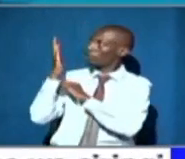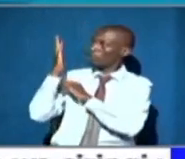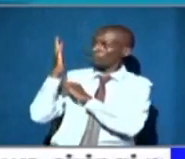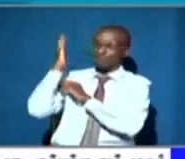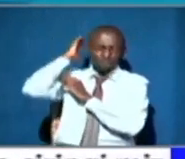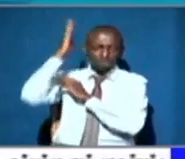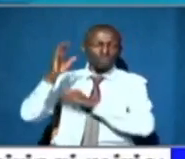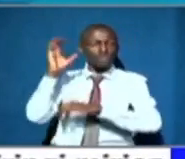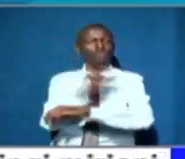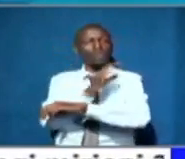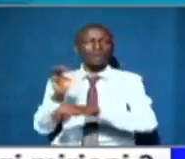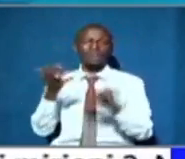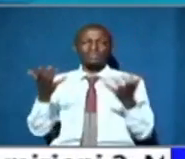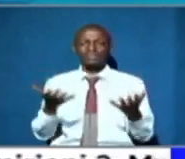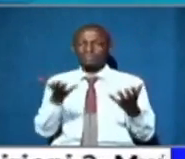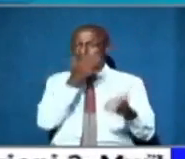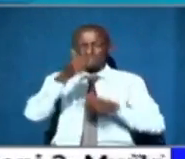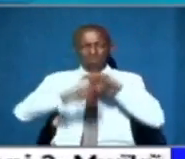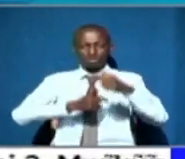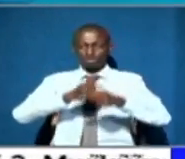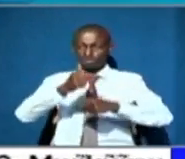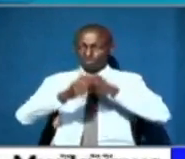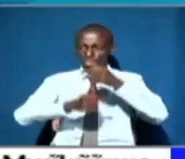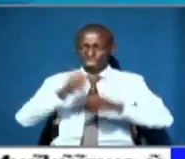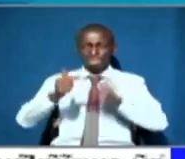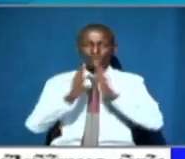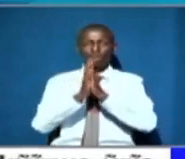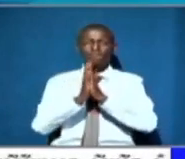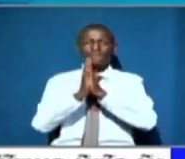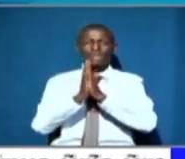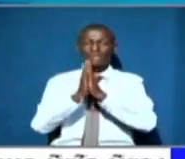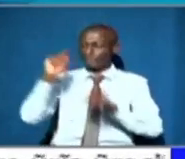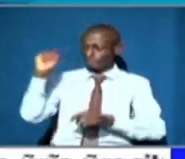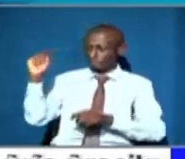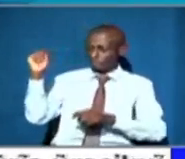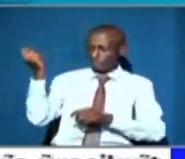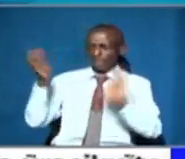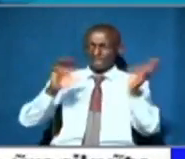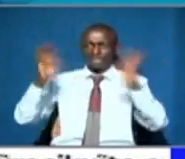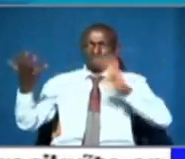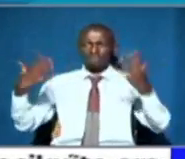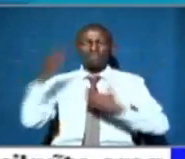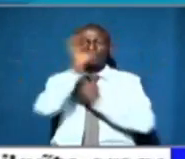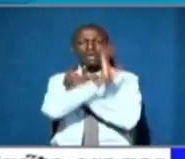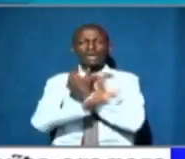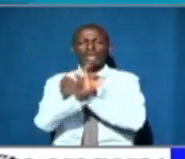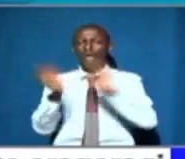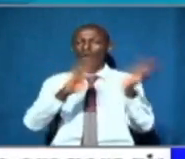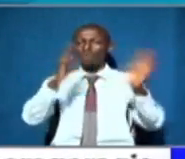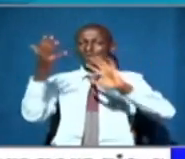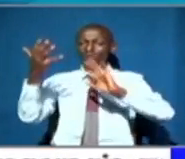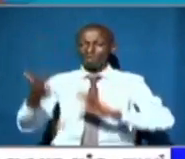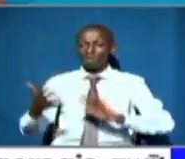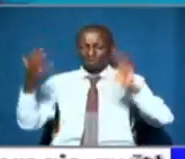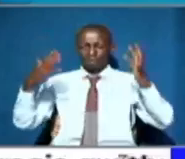maudu ini tamaya tuthi na bere na tunyitane na turoya muthamaki arore maudu nao madu guku furori ni ugo marathi na bere